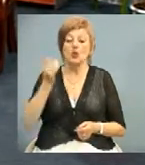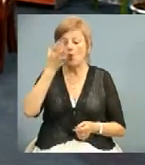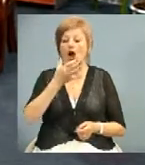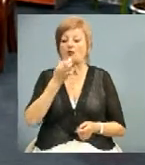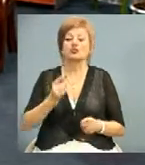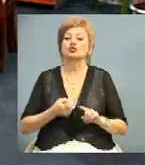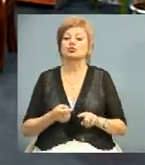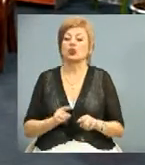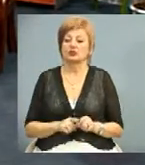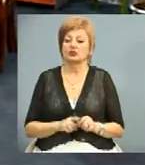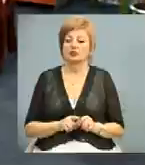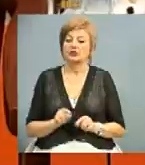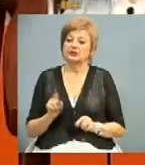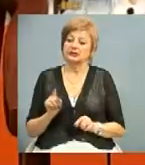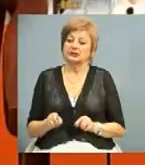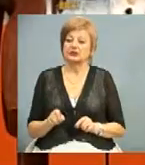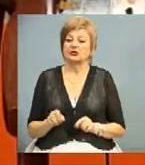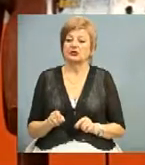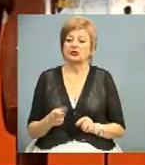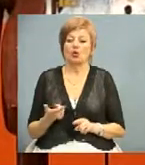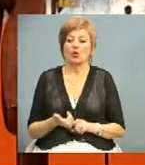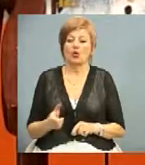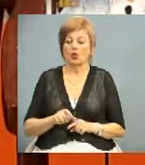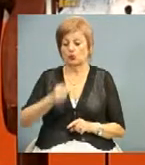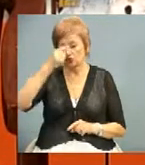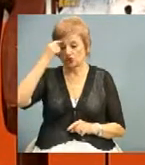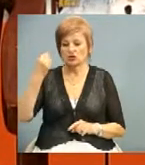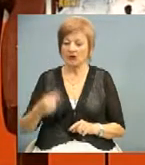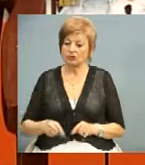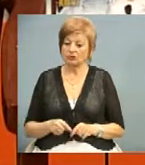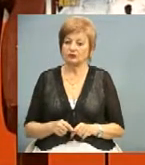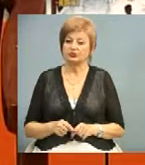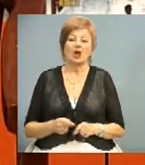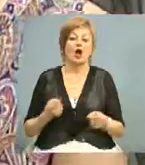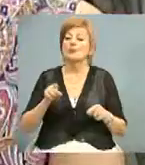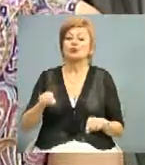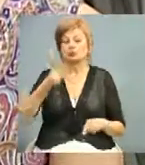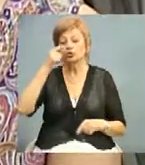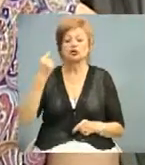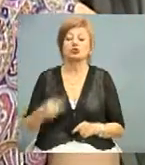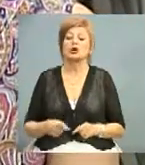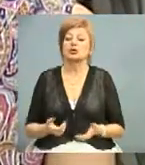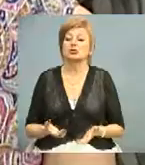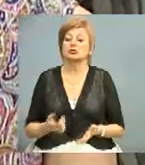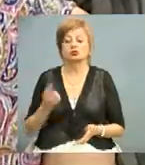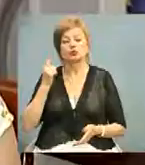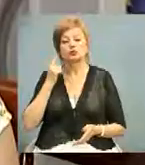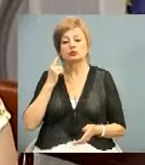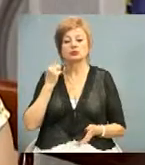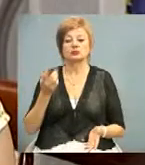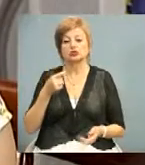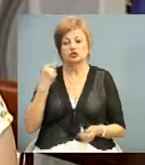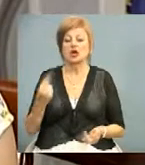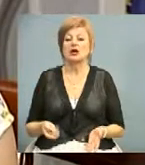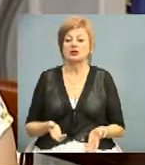це за континент такий? Ну, там дуже-дуже жарко. А чому ж там жарко? Як тобі, як ти гадаєш? Жарко,